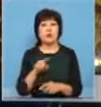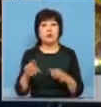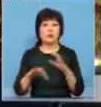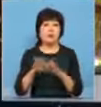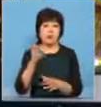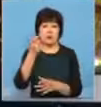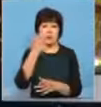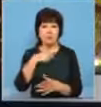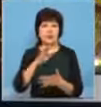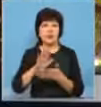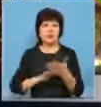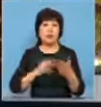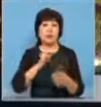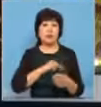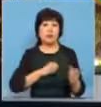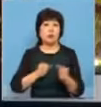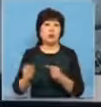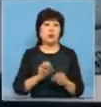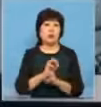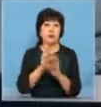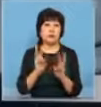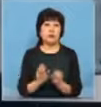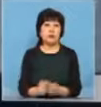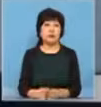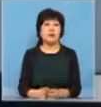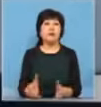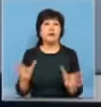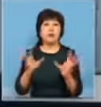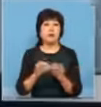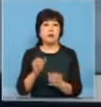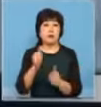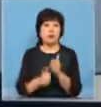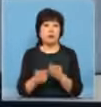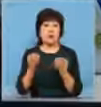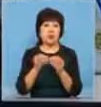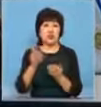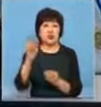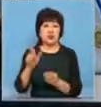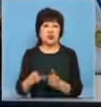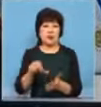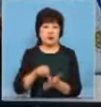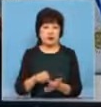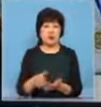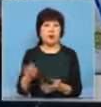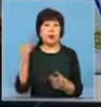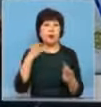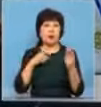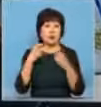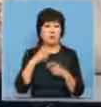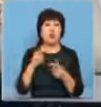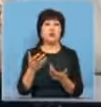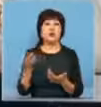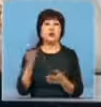себе, то есть дальнейшее трудоустройство уже здесь обеспечено. Всего в конкурсе приняли участие 10 человек. Помимо учащихся колледжей города Актобе,